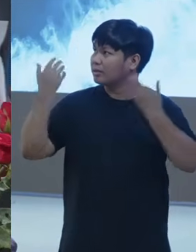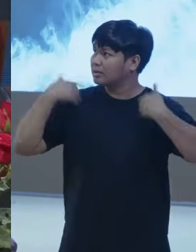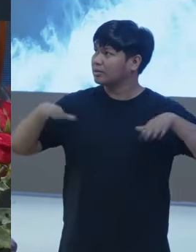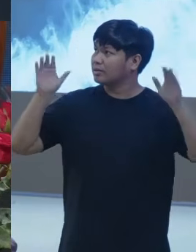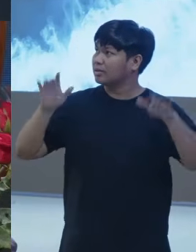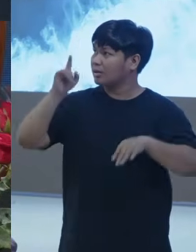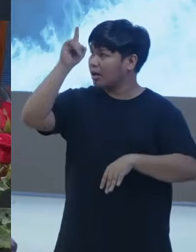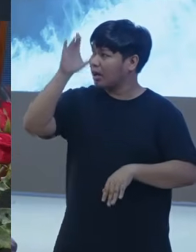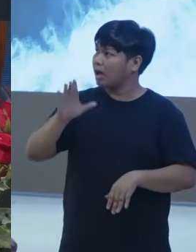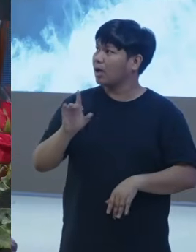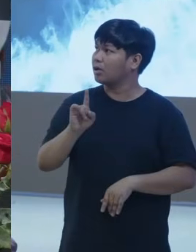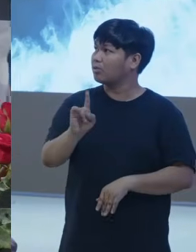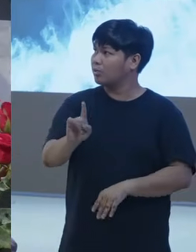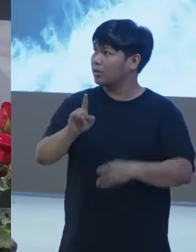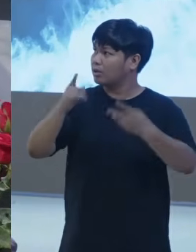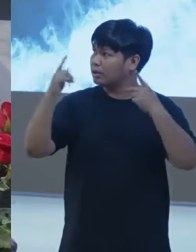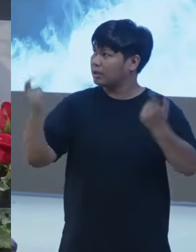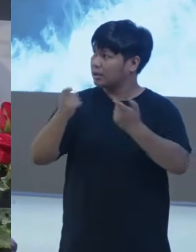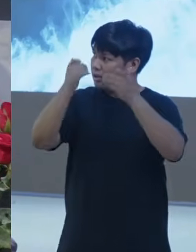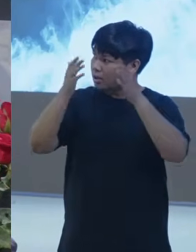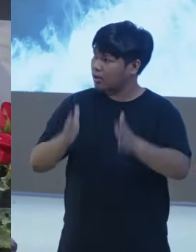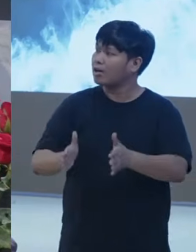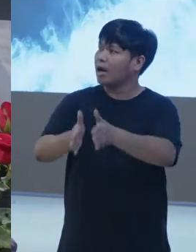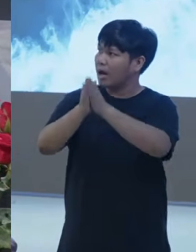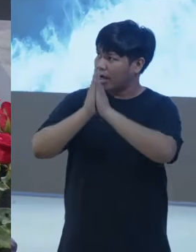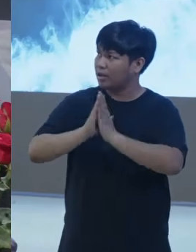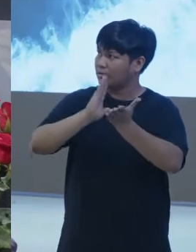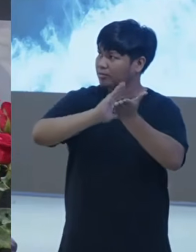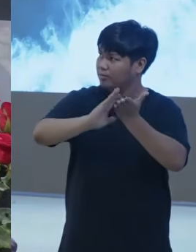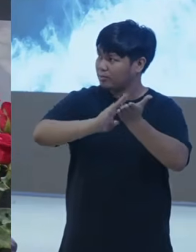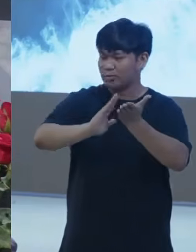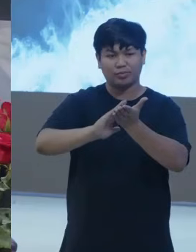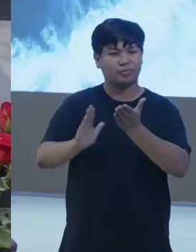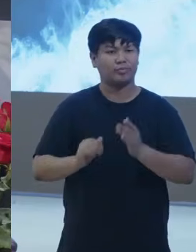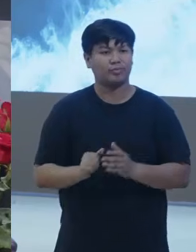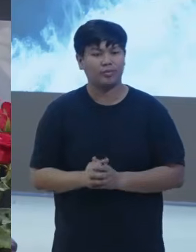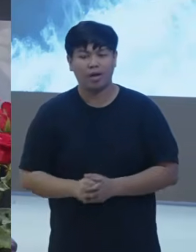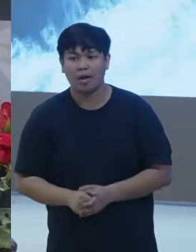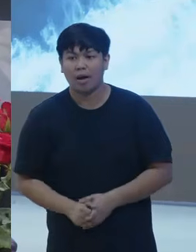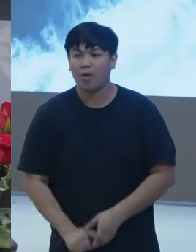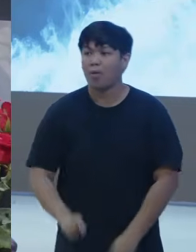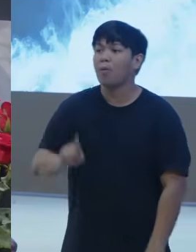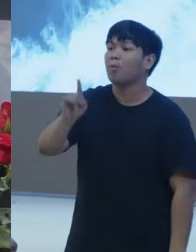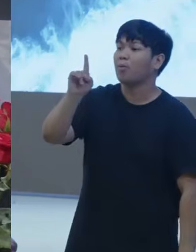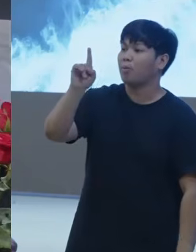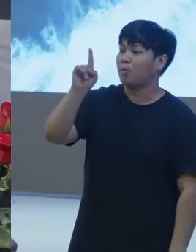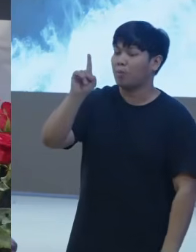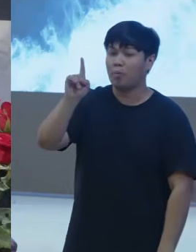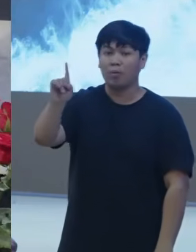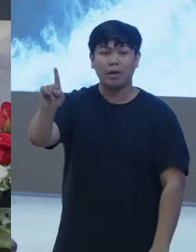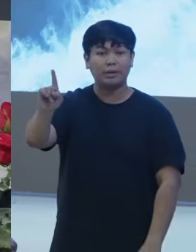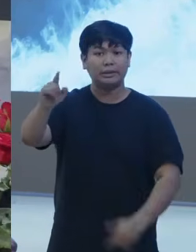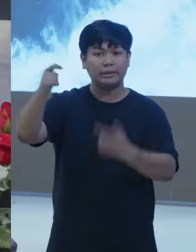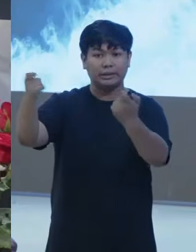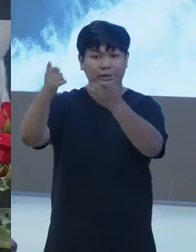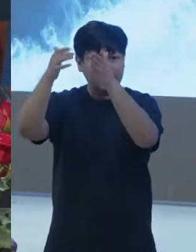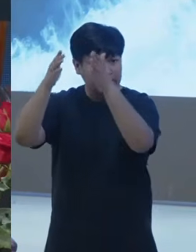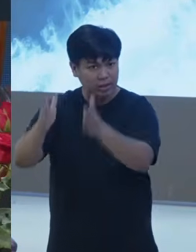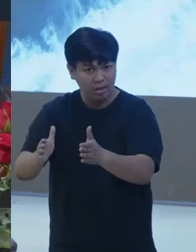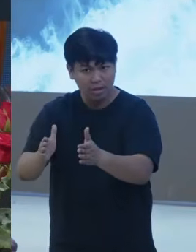one sinner who repents. Sabi ni Jesus. One sinner. Ilan yung sinner sa